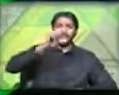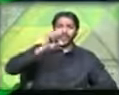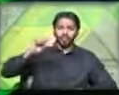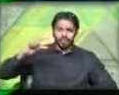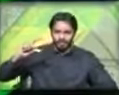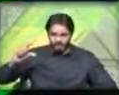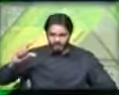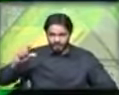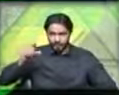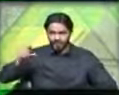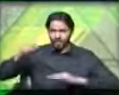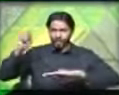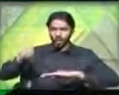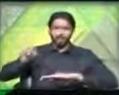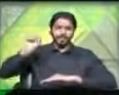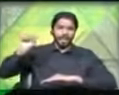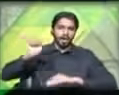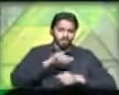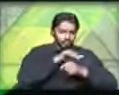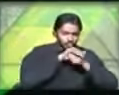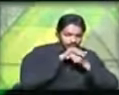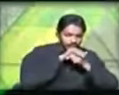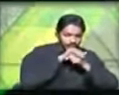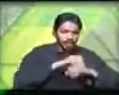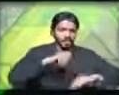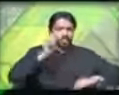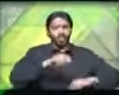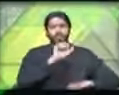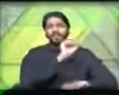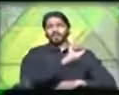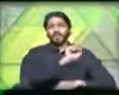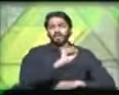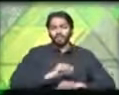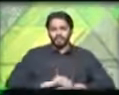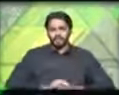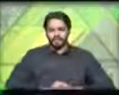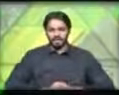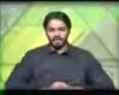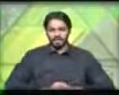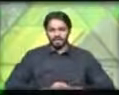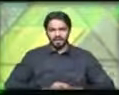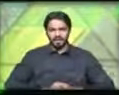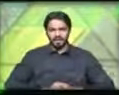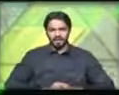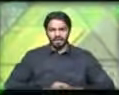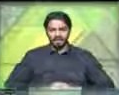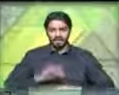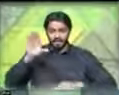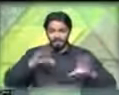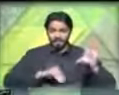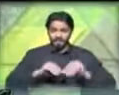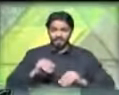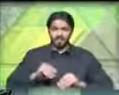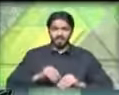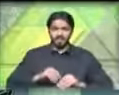وعلما وسخرنا مع داود الجبال الآيات. نعم. الله أكبر. قضية،